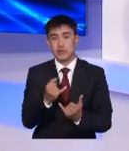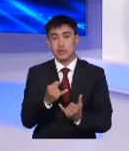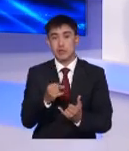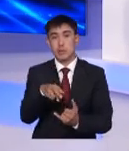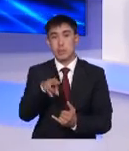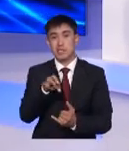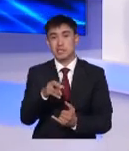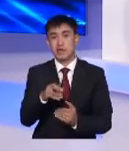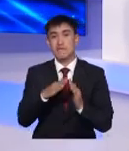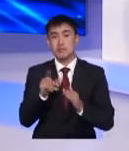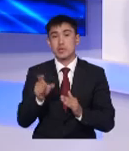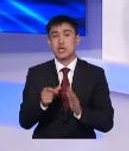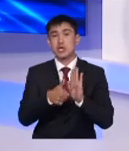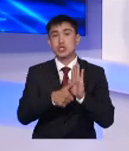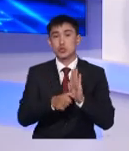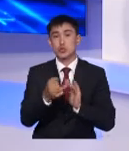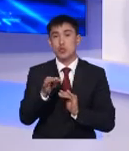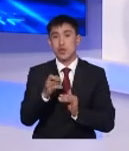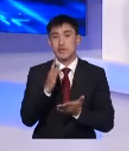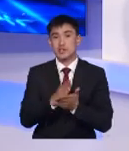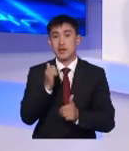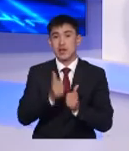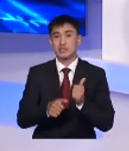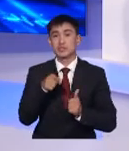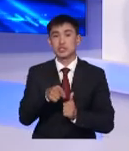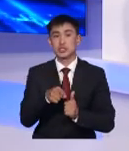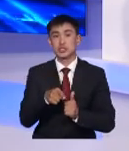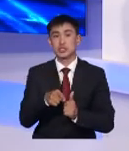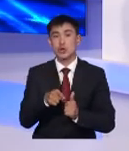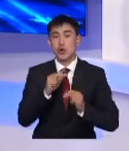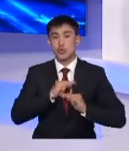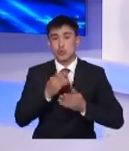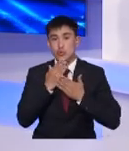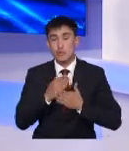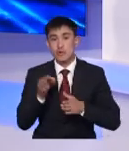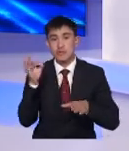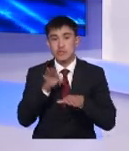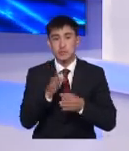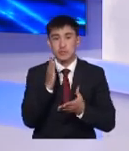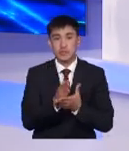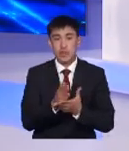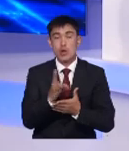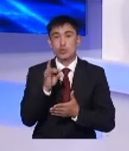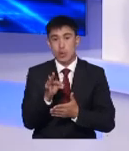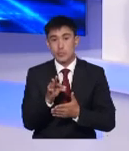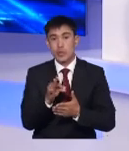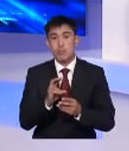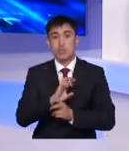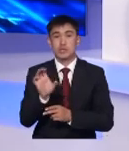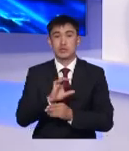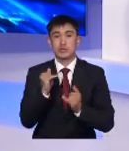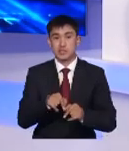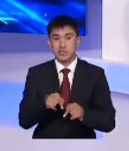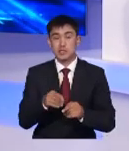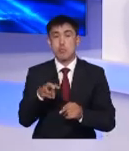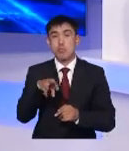фермера порядка 600 ульев. В каждом обитает около 1000 трудолюбивых жужжащих насекомых. Однако производят здесь не